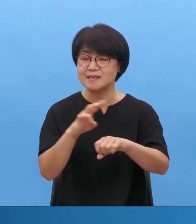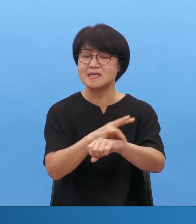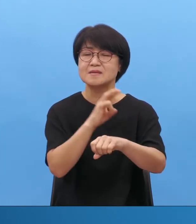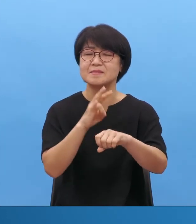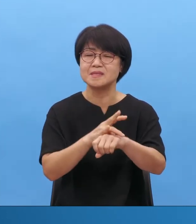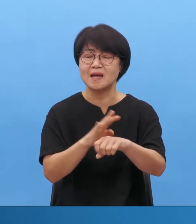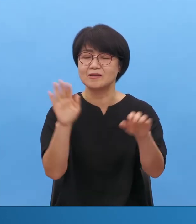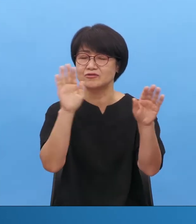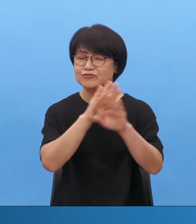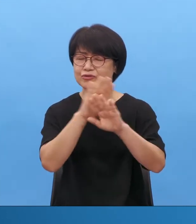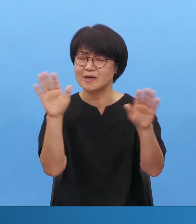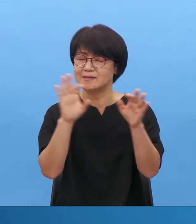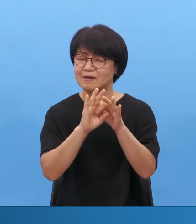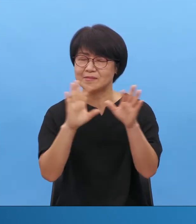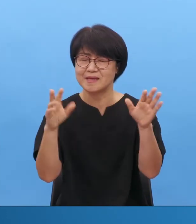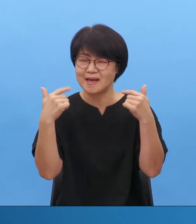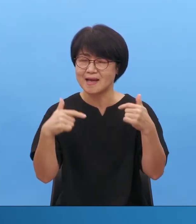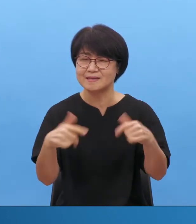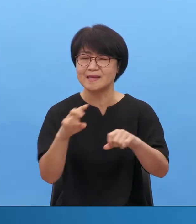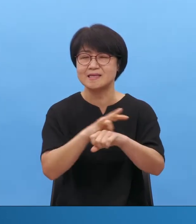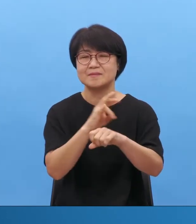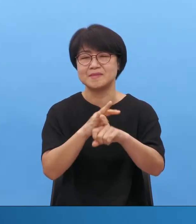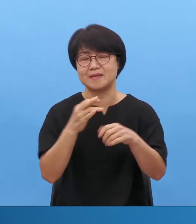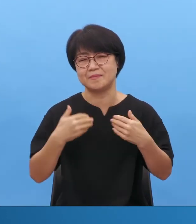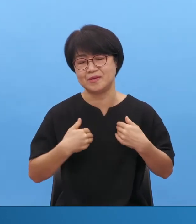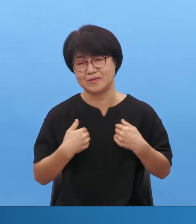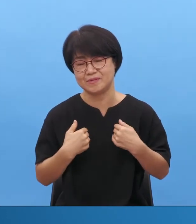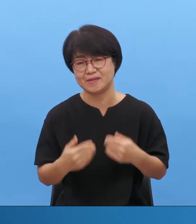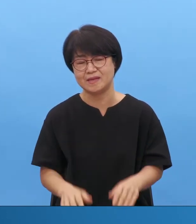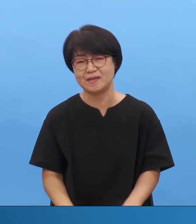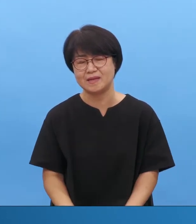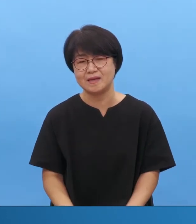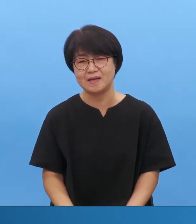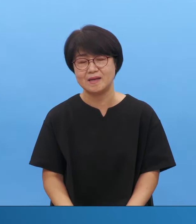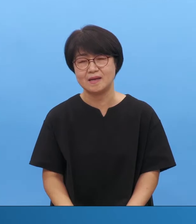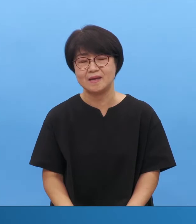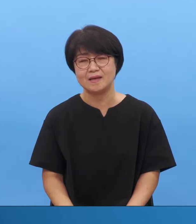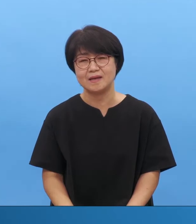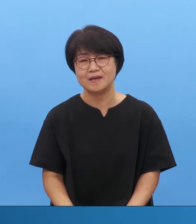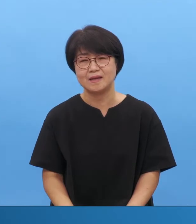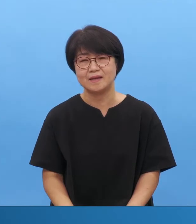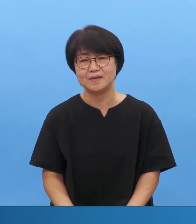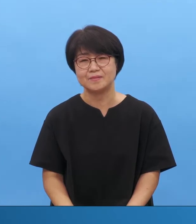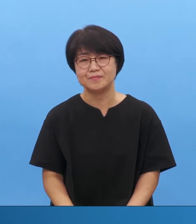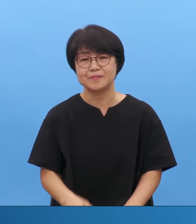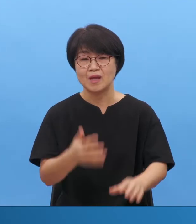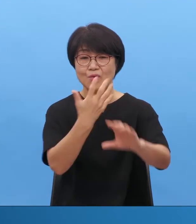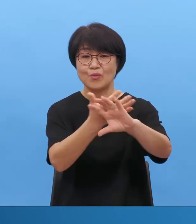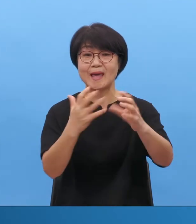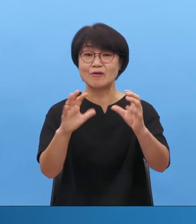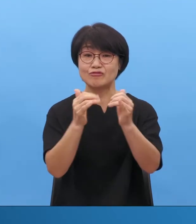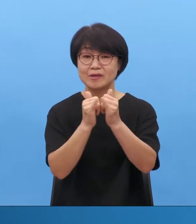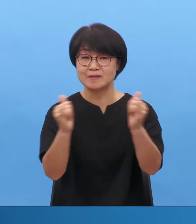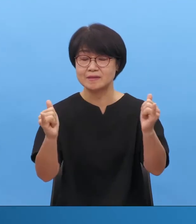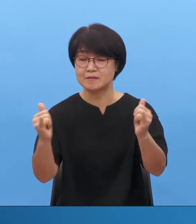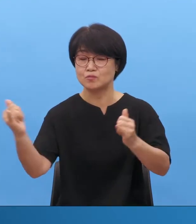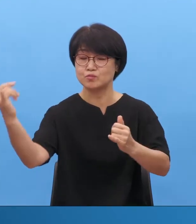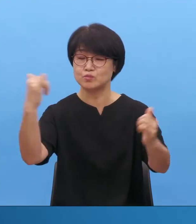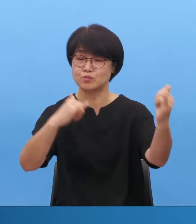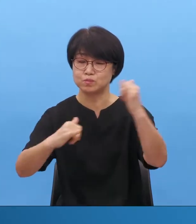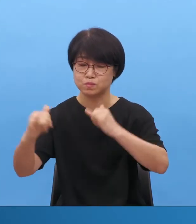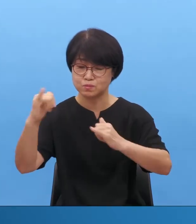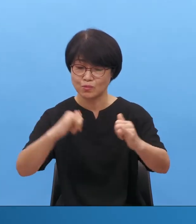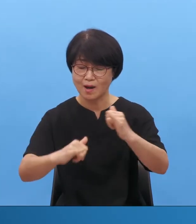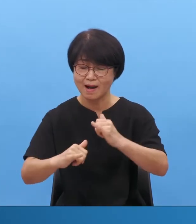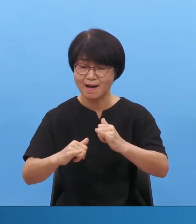교회는 다르게 해야 돼요. And so our church, we have to do it differently. 다민족이 와서 24 할 수 있어야 돼요. A place where the watchmen or 여기 the